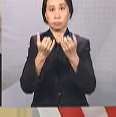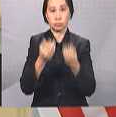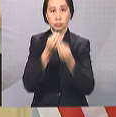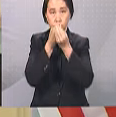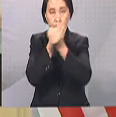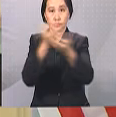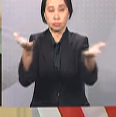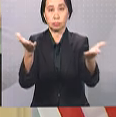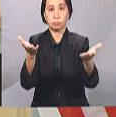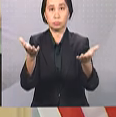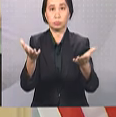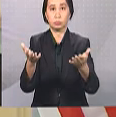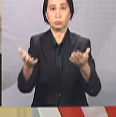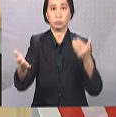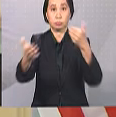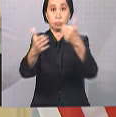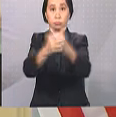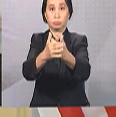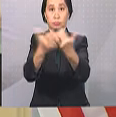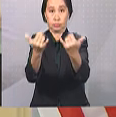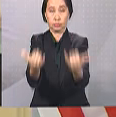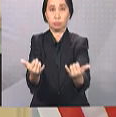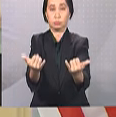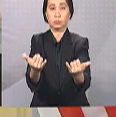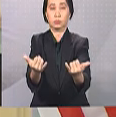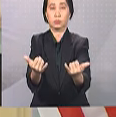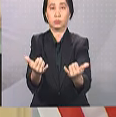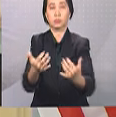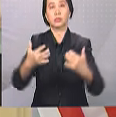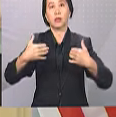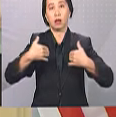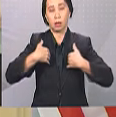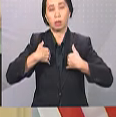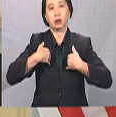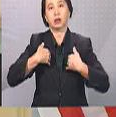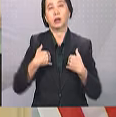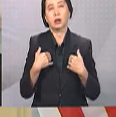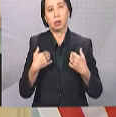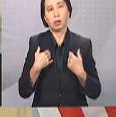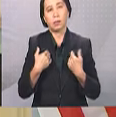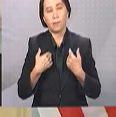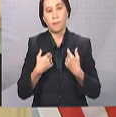bahawa sehingga kini terdapat seramai